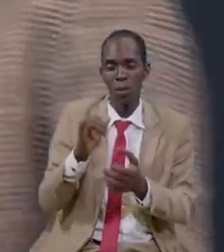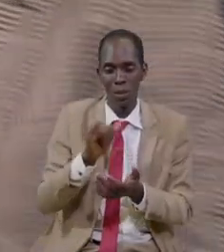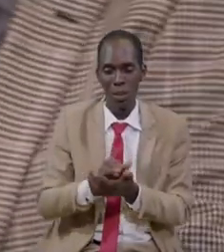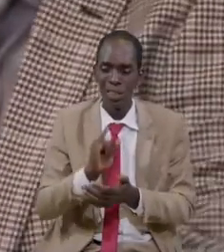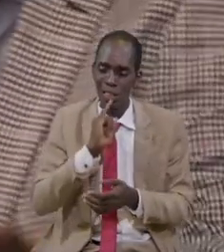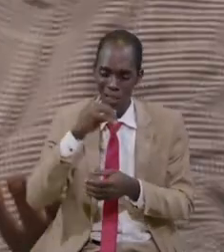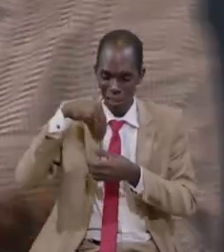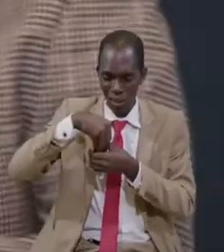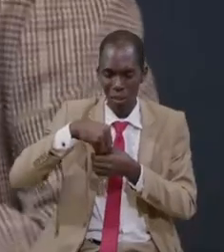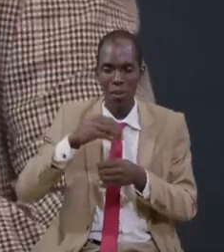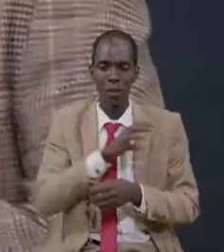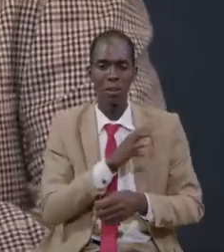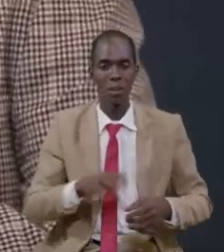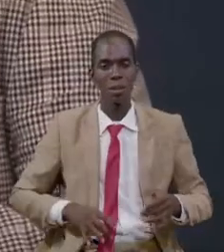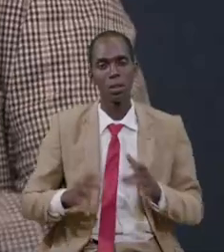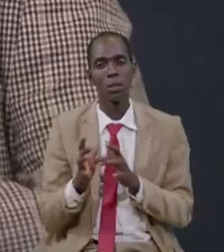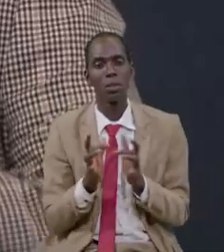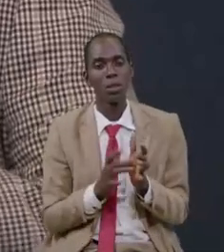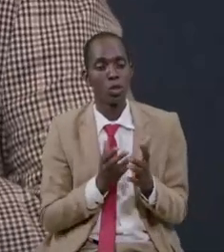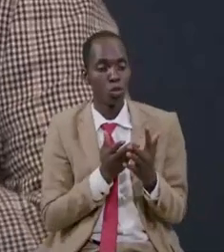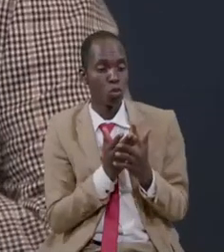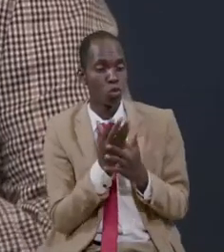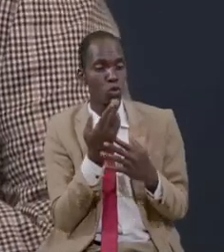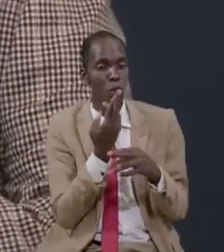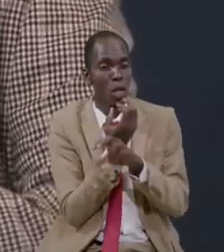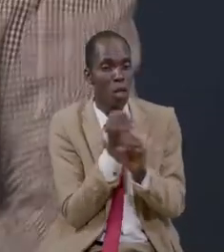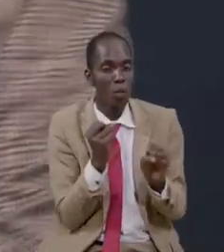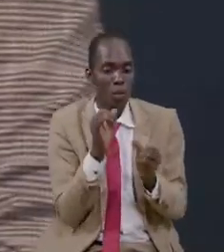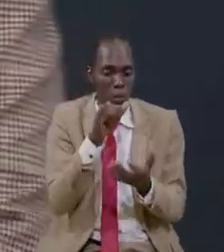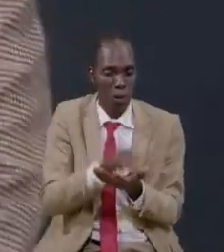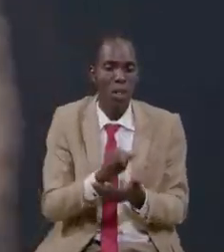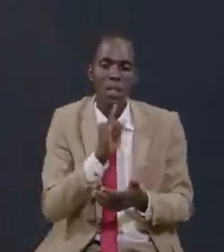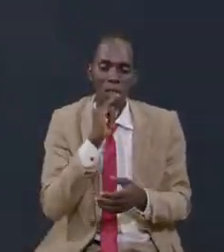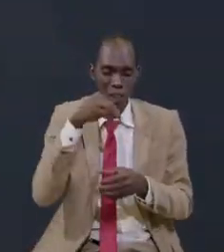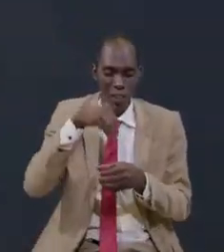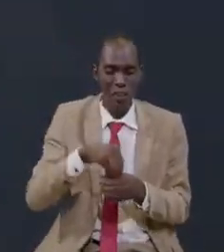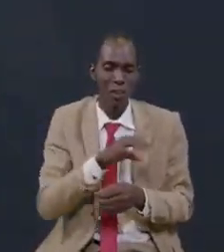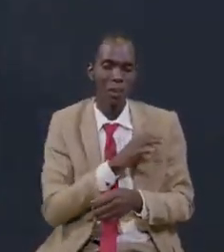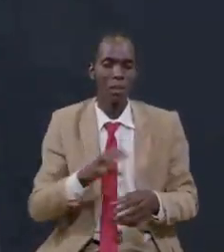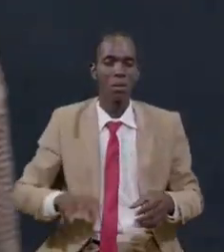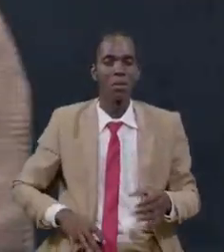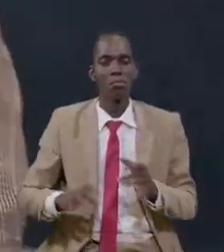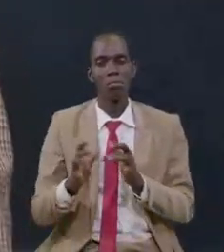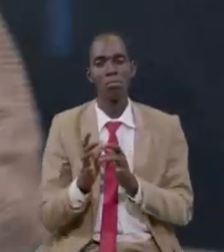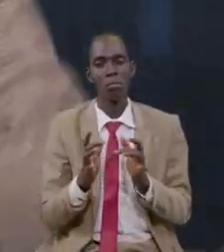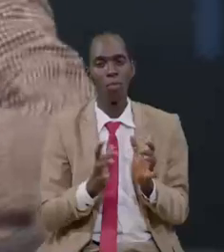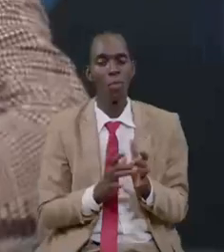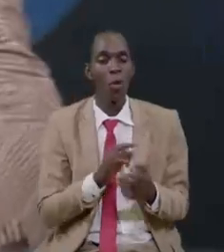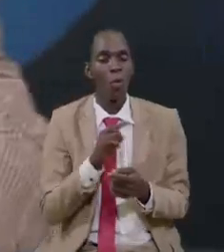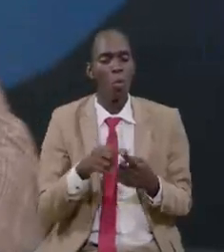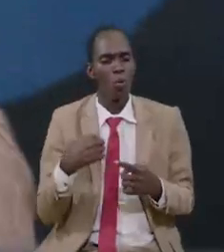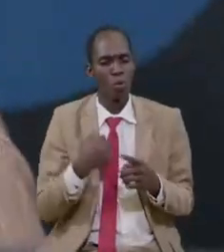Jésus-Christ. Par la rédemption qui est en Jésus-Christ. Quand nous disons